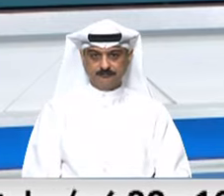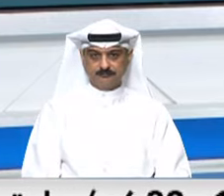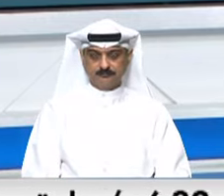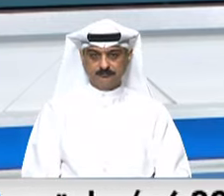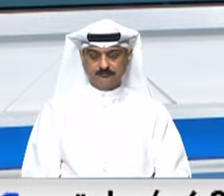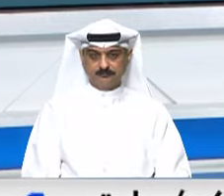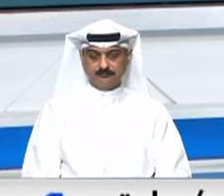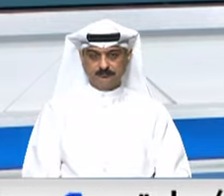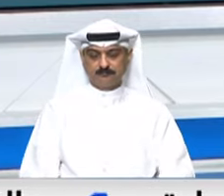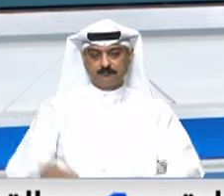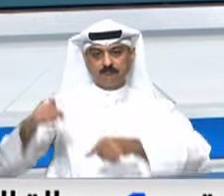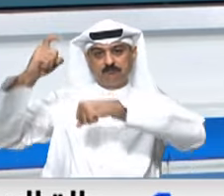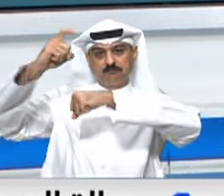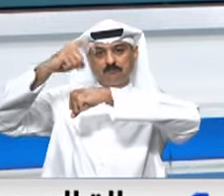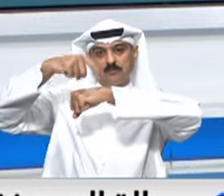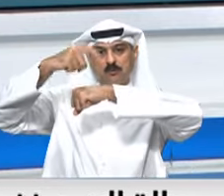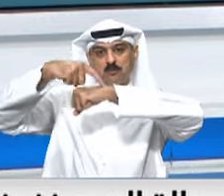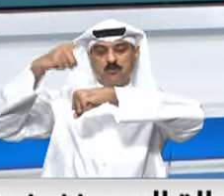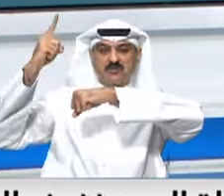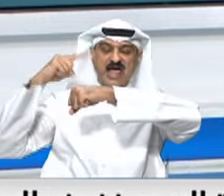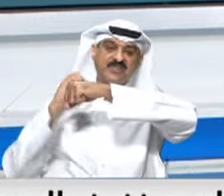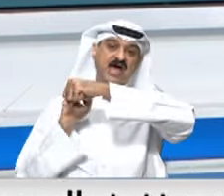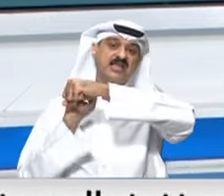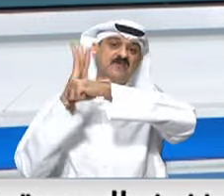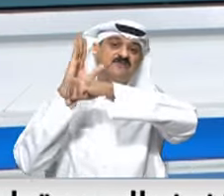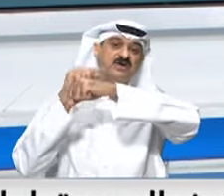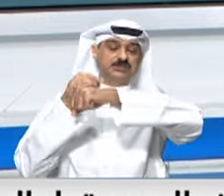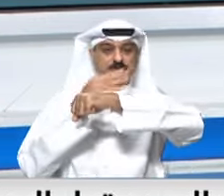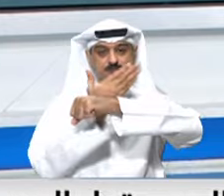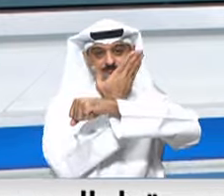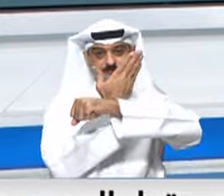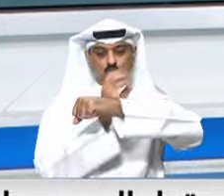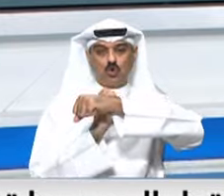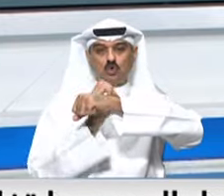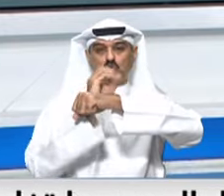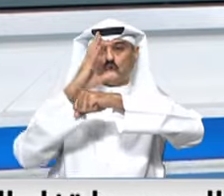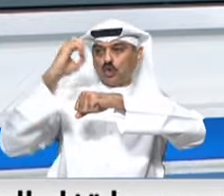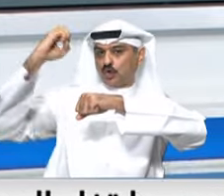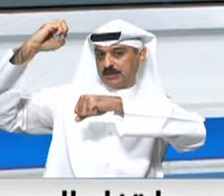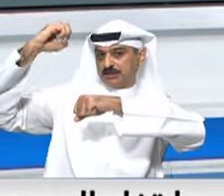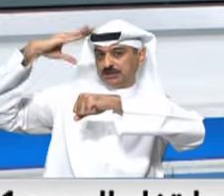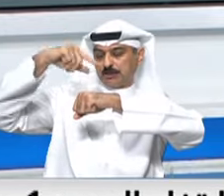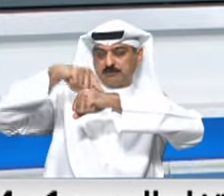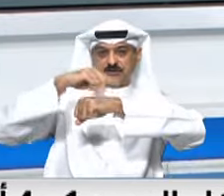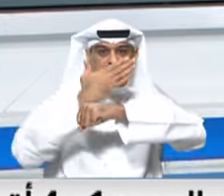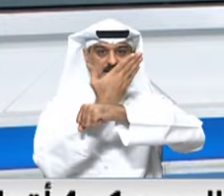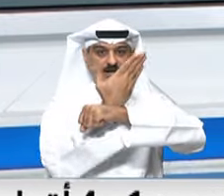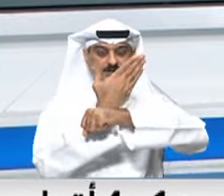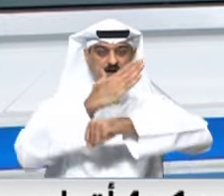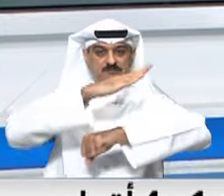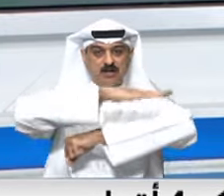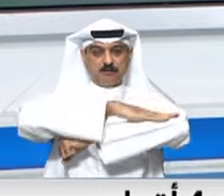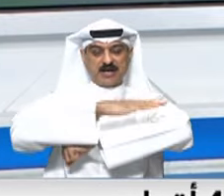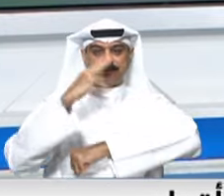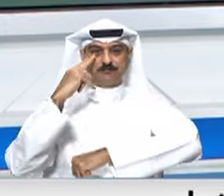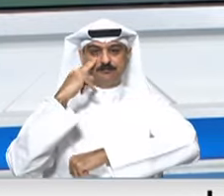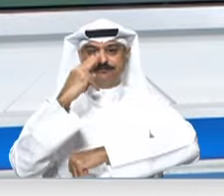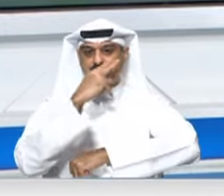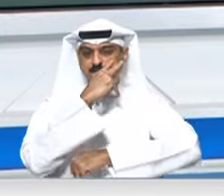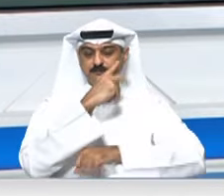مساء المواقيت باذن الله اذان فير الساعه 321 والشروق الساعه 4 و55 دقيقه والمغرب الساعه